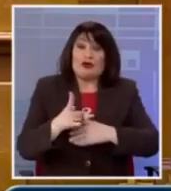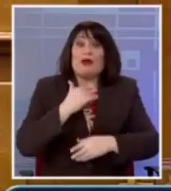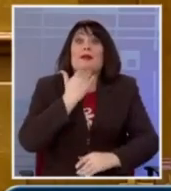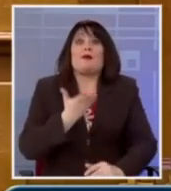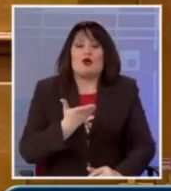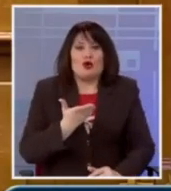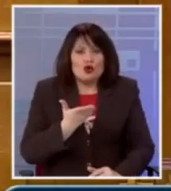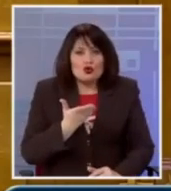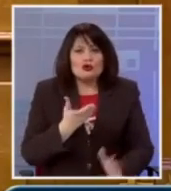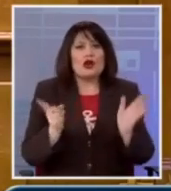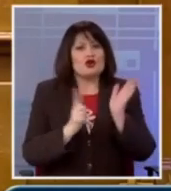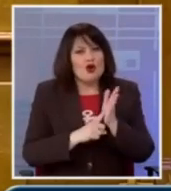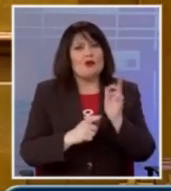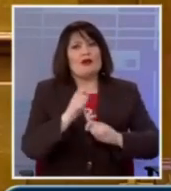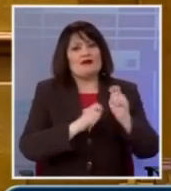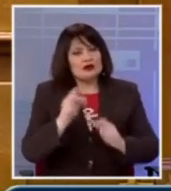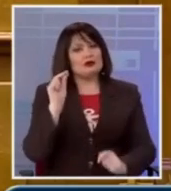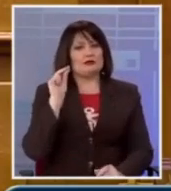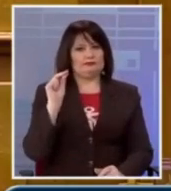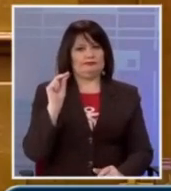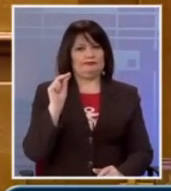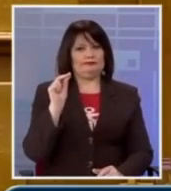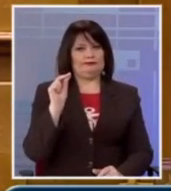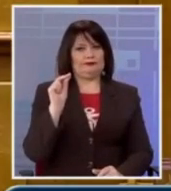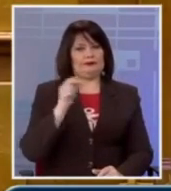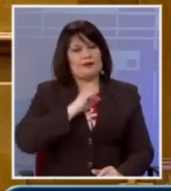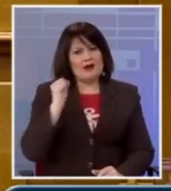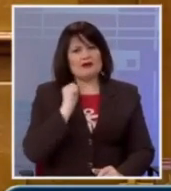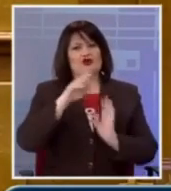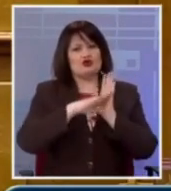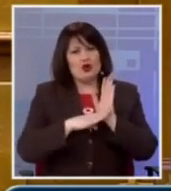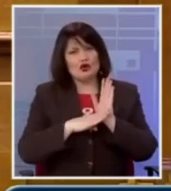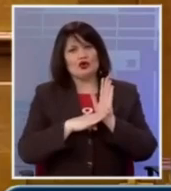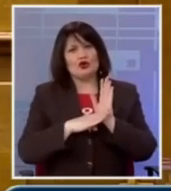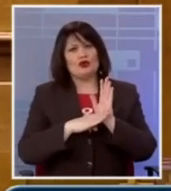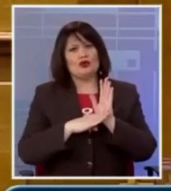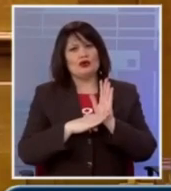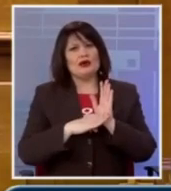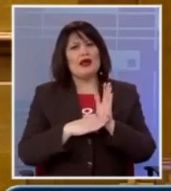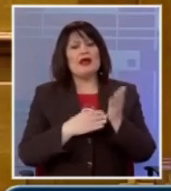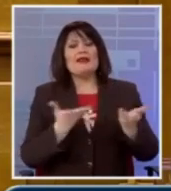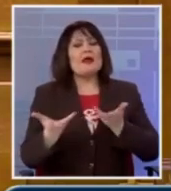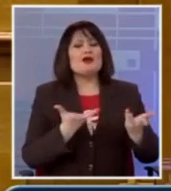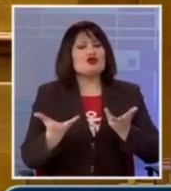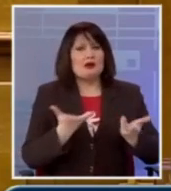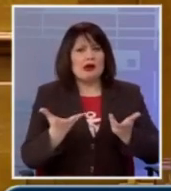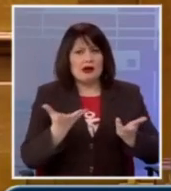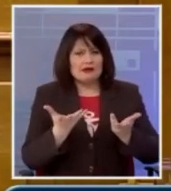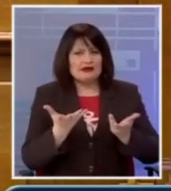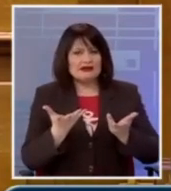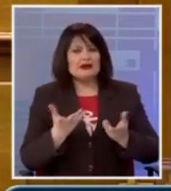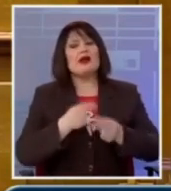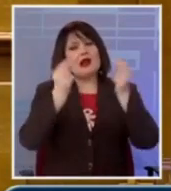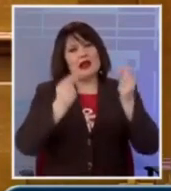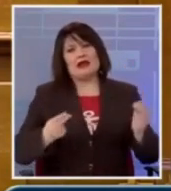εισάγοντας νομοθεσία δεσμευτική με αυστηρούς κανόνες και με ισχυρή διαμεσολάβηση για την